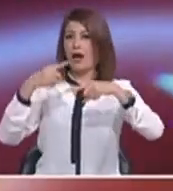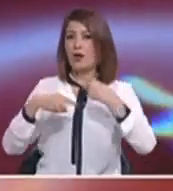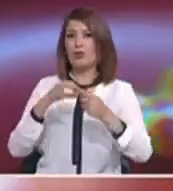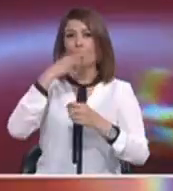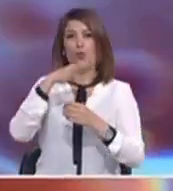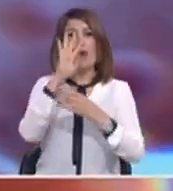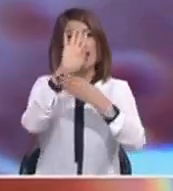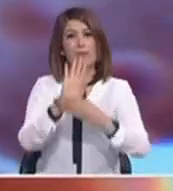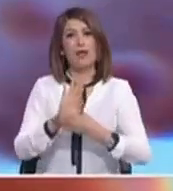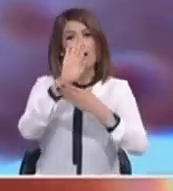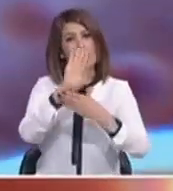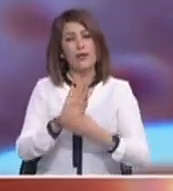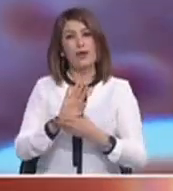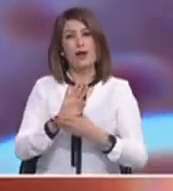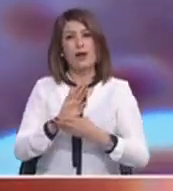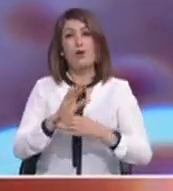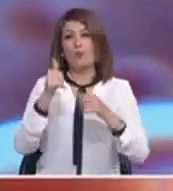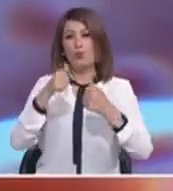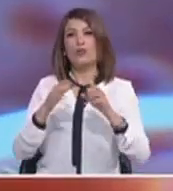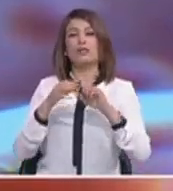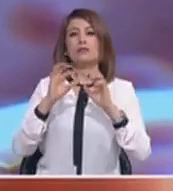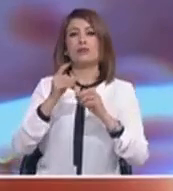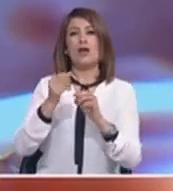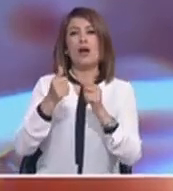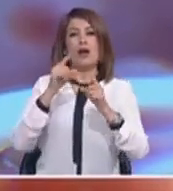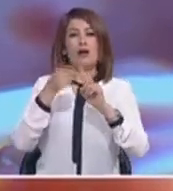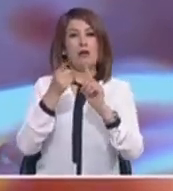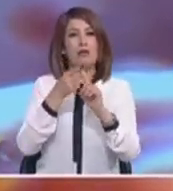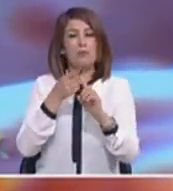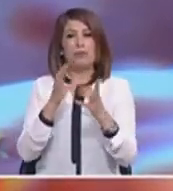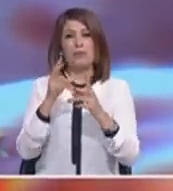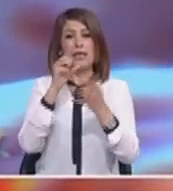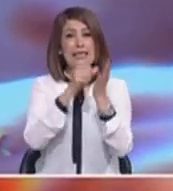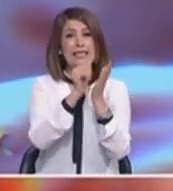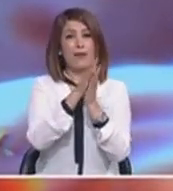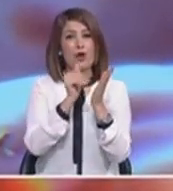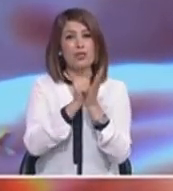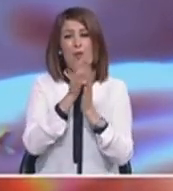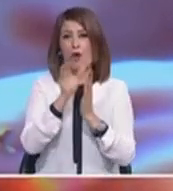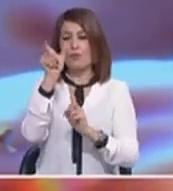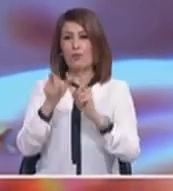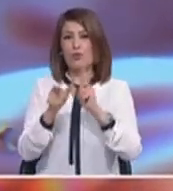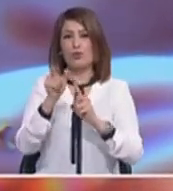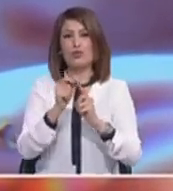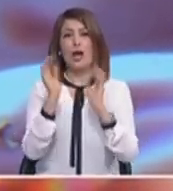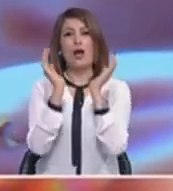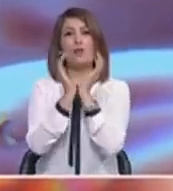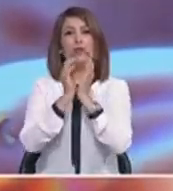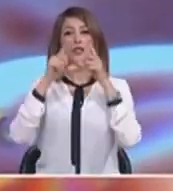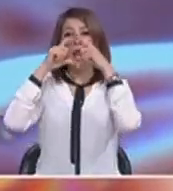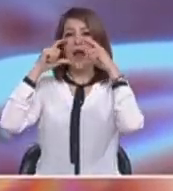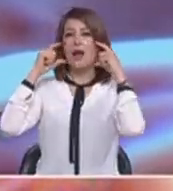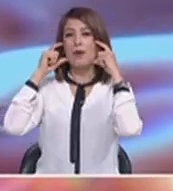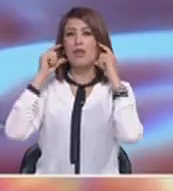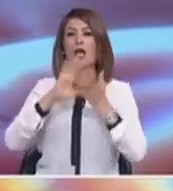انتظر العالميات حتى كما في المائه اه نعم لازم الكل كمان ما لدينا